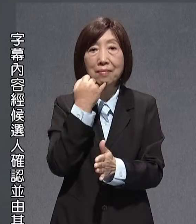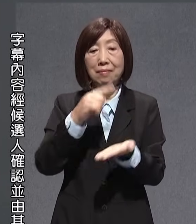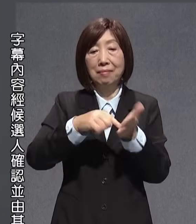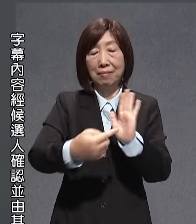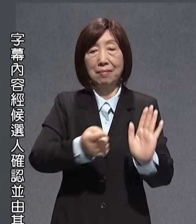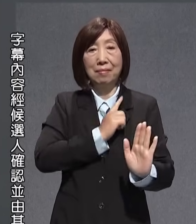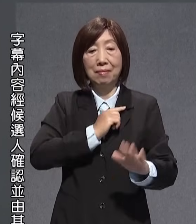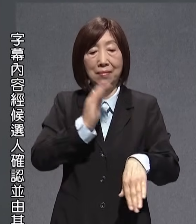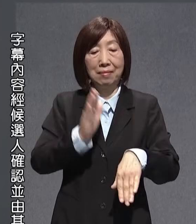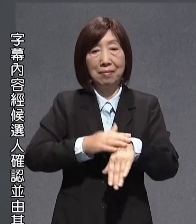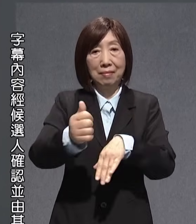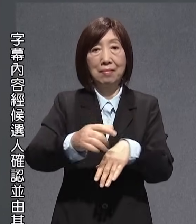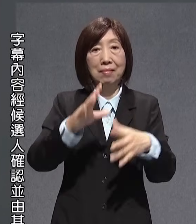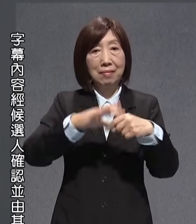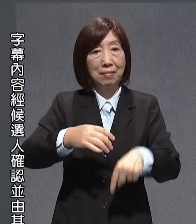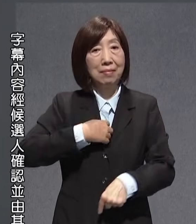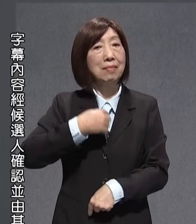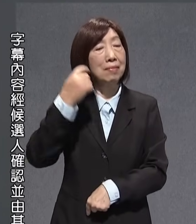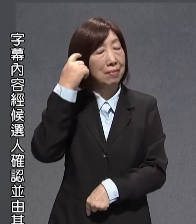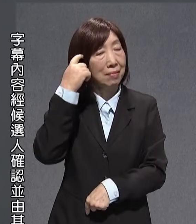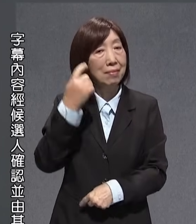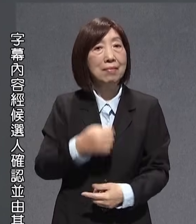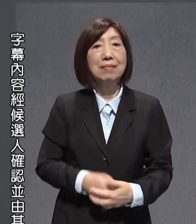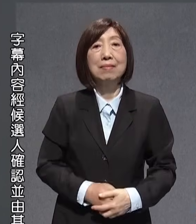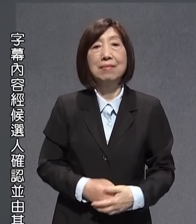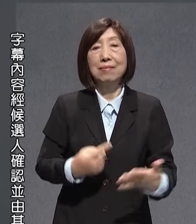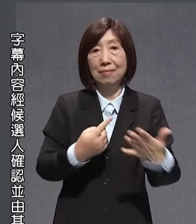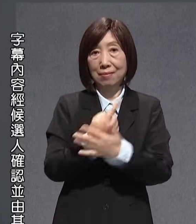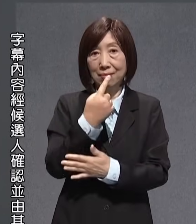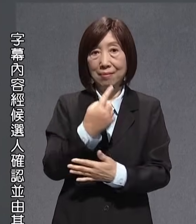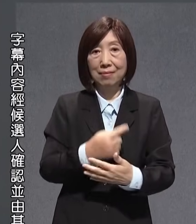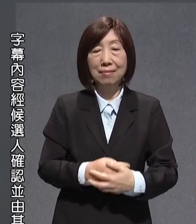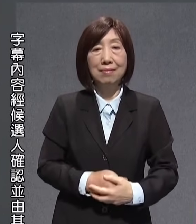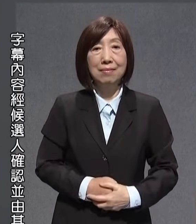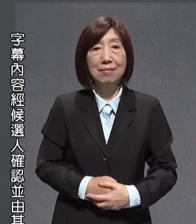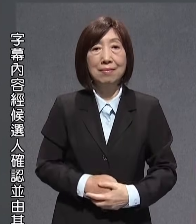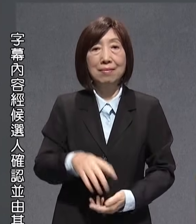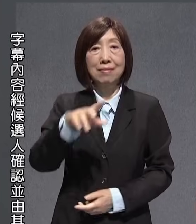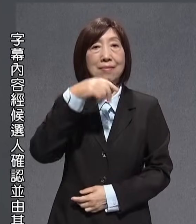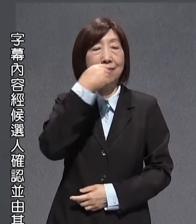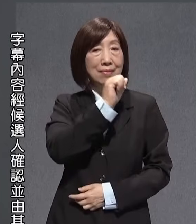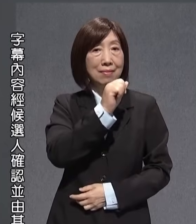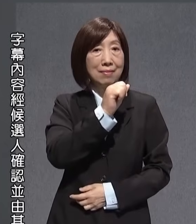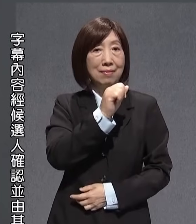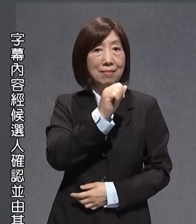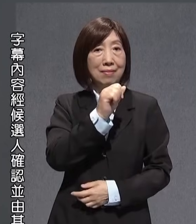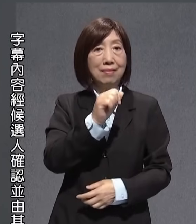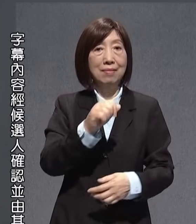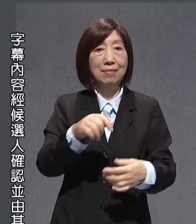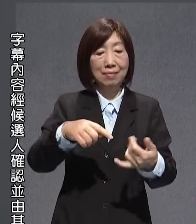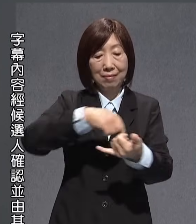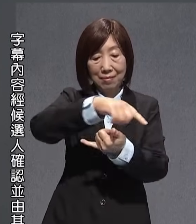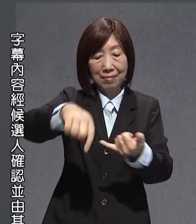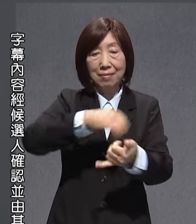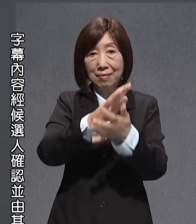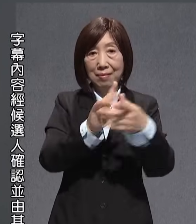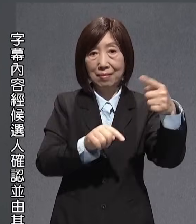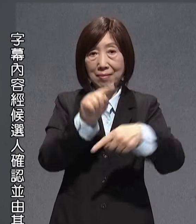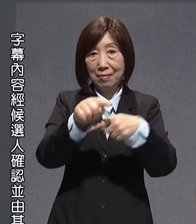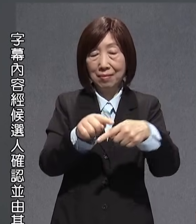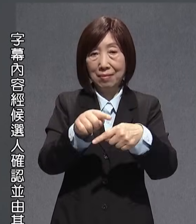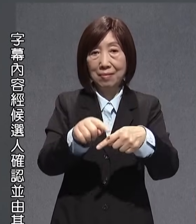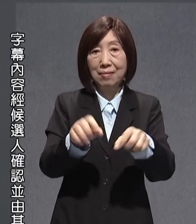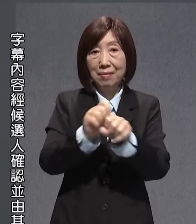力。因为我深刻以为，只有台湾均衡发展，